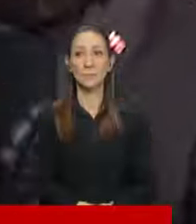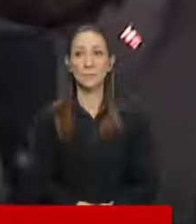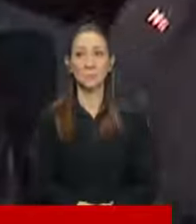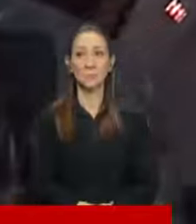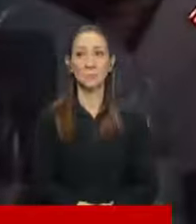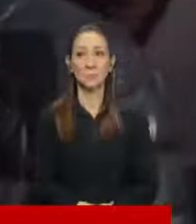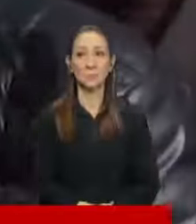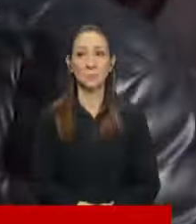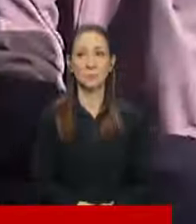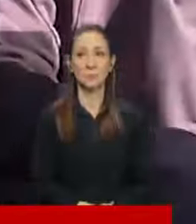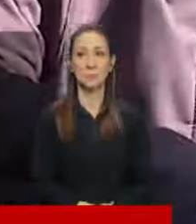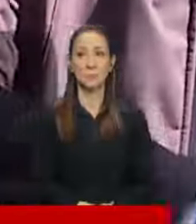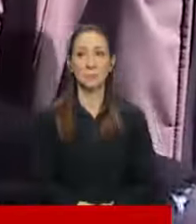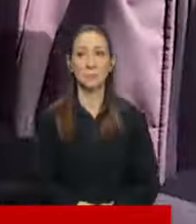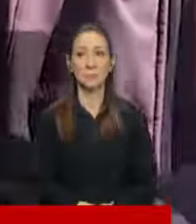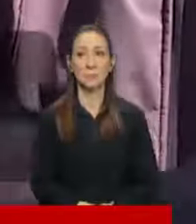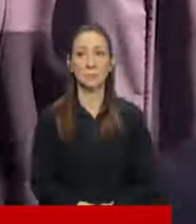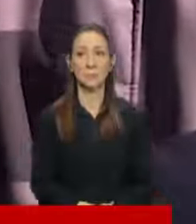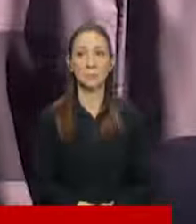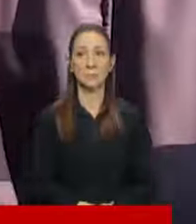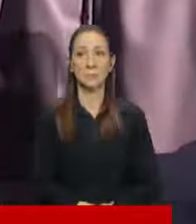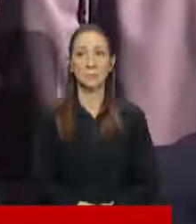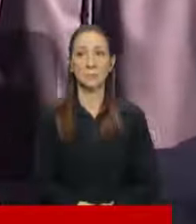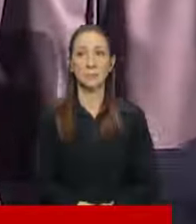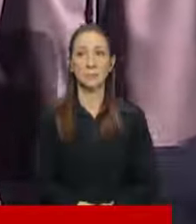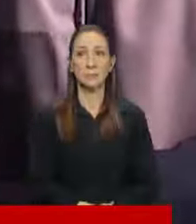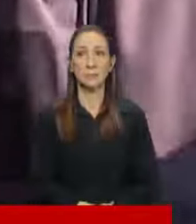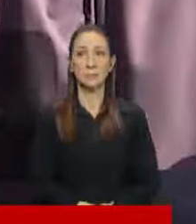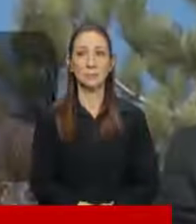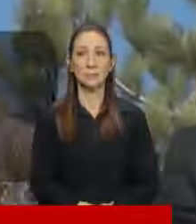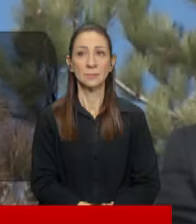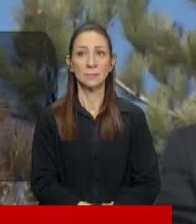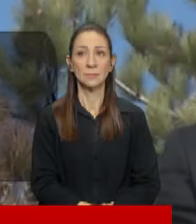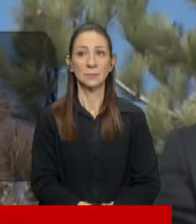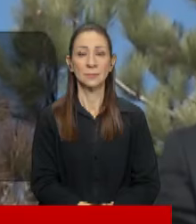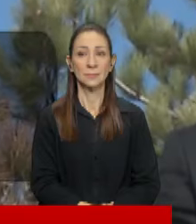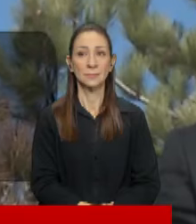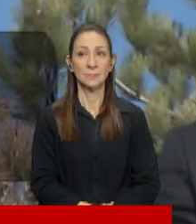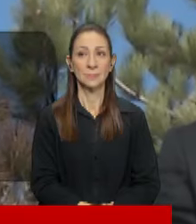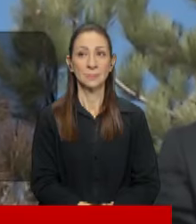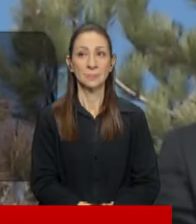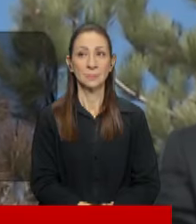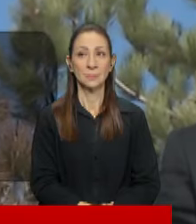görmek istiyoruz başkanım. Allah'a emanet ol dostum. Ocak ortam verin. Bizden önce